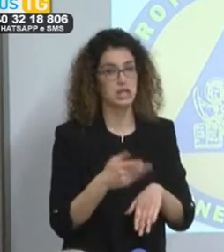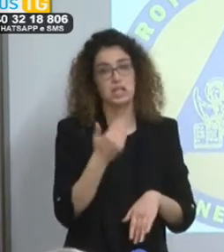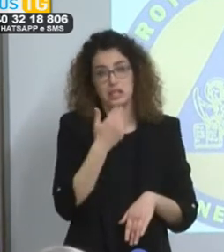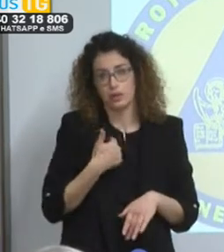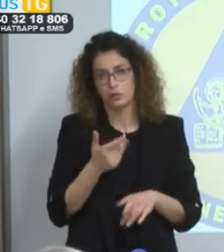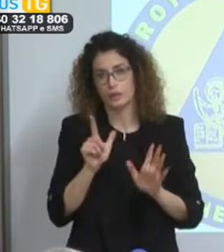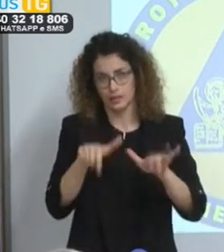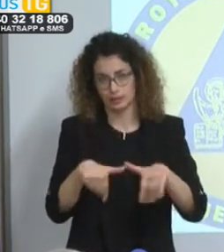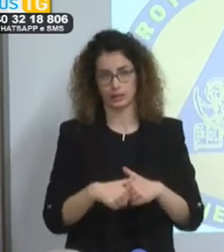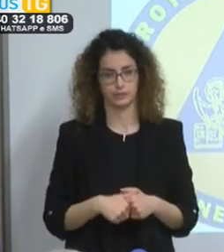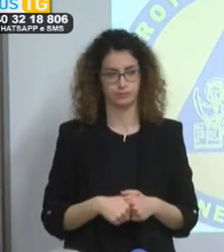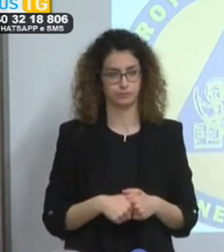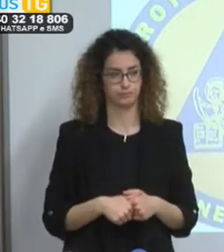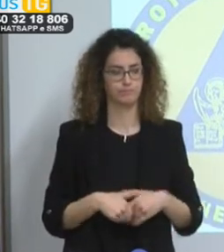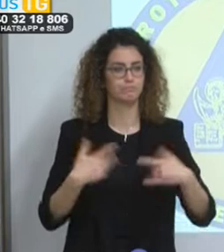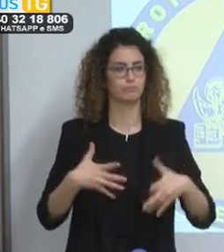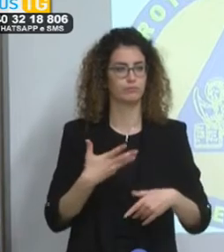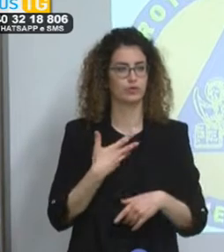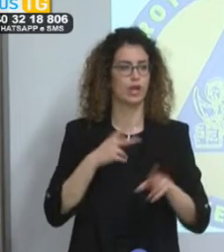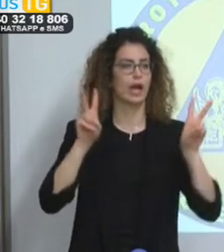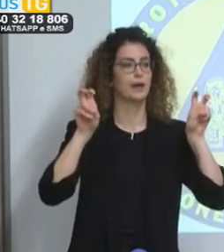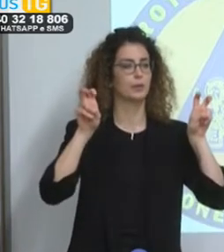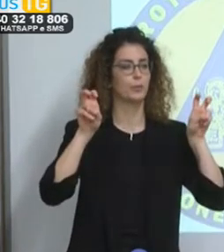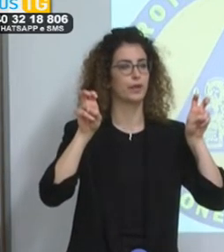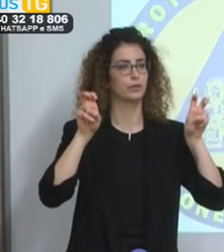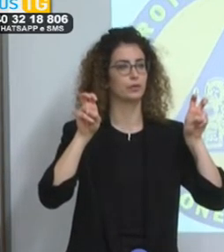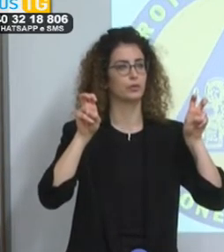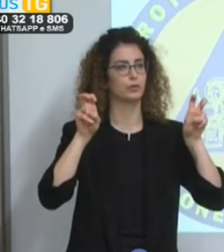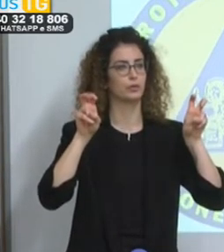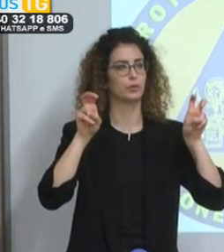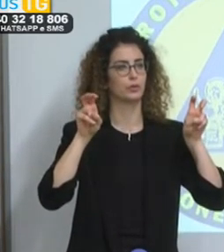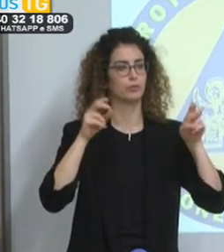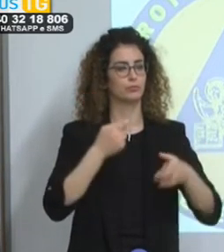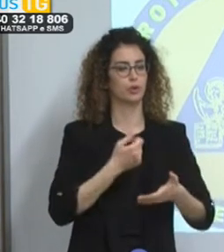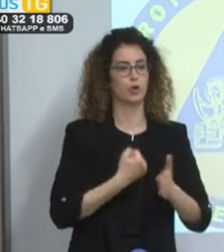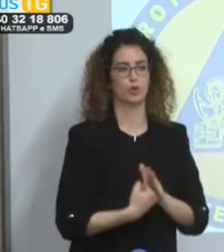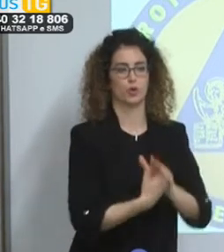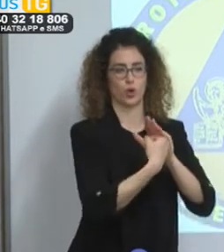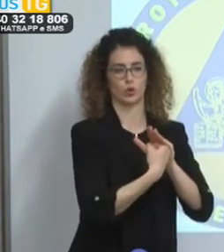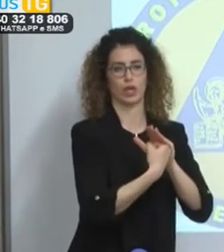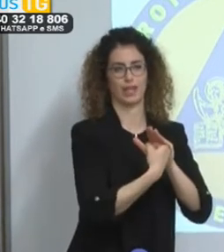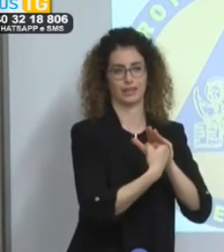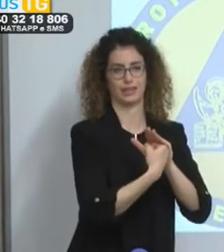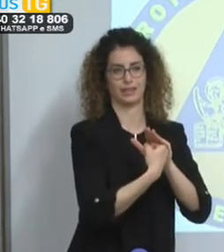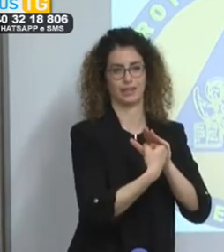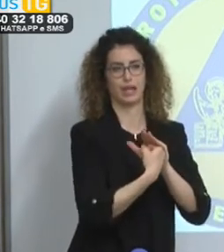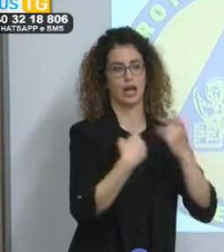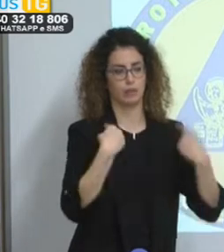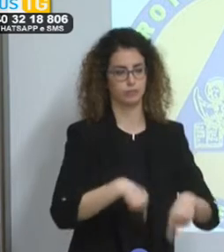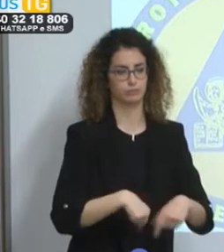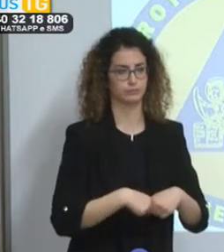me sì. Intanto c'è anche il tema delle ristori o sostegni, come. Ecco, su